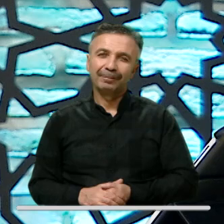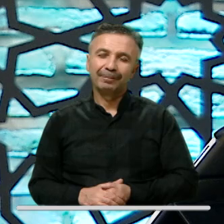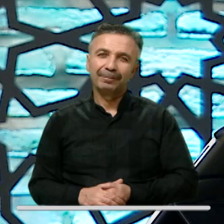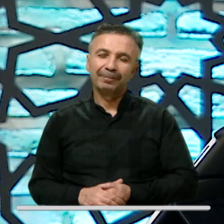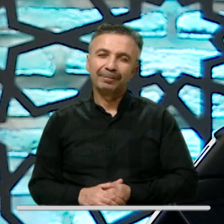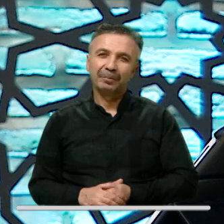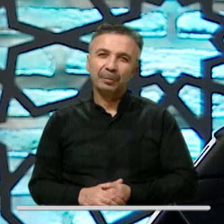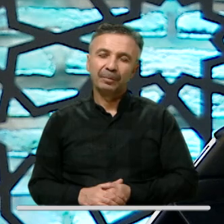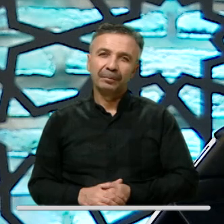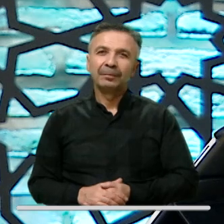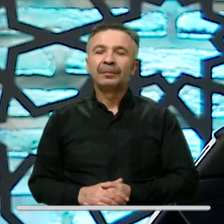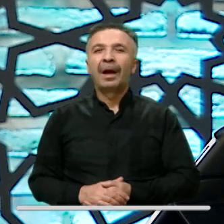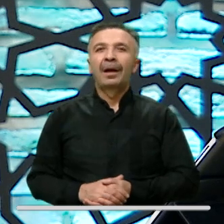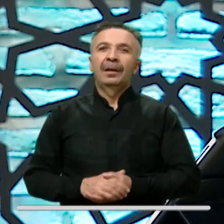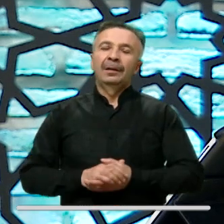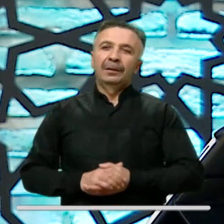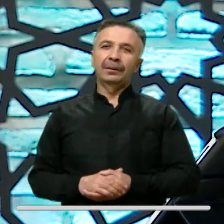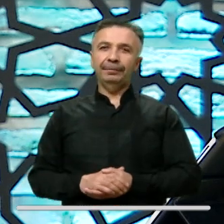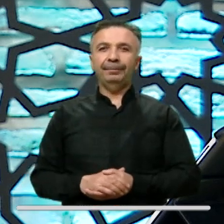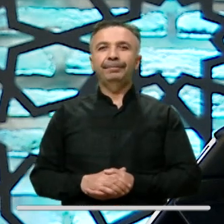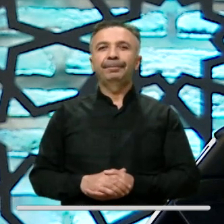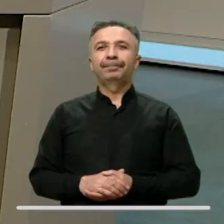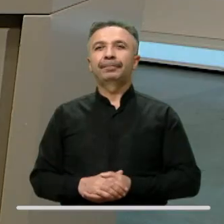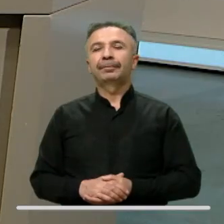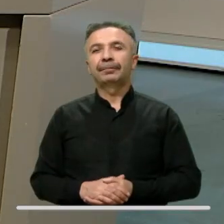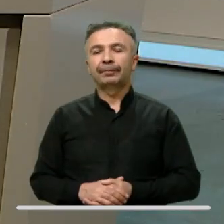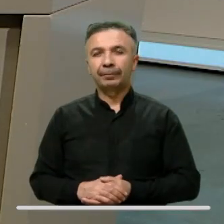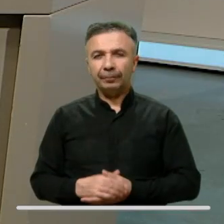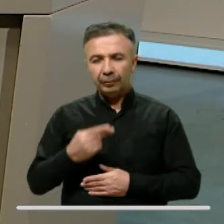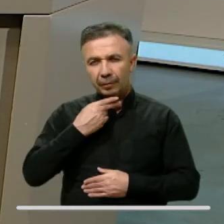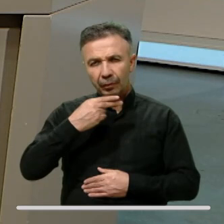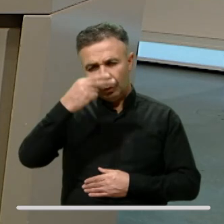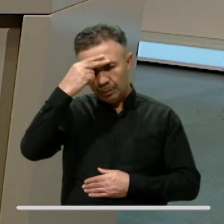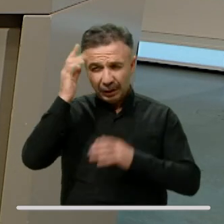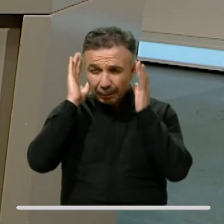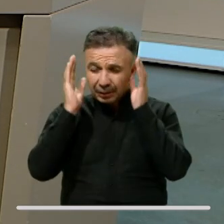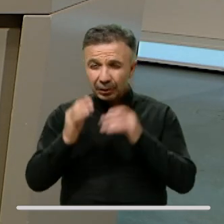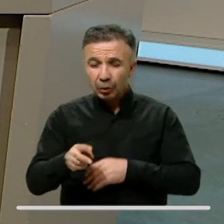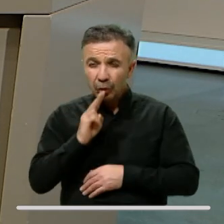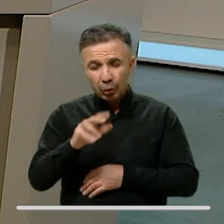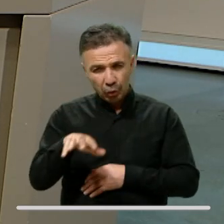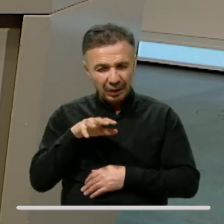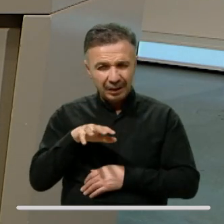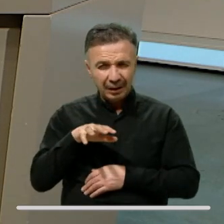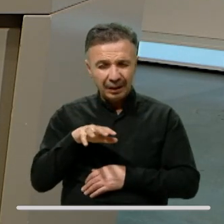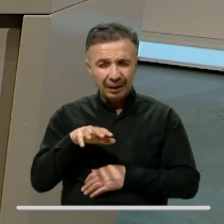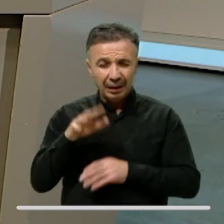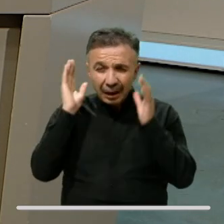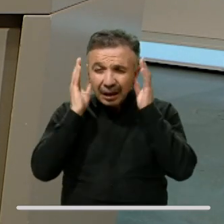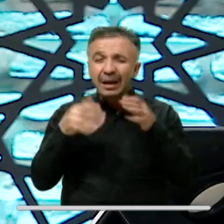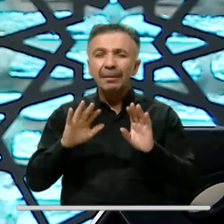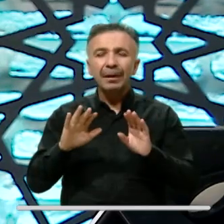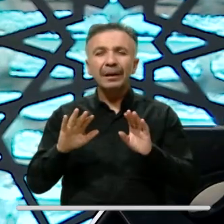ediyorum. Dualarında yer almak ümidiyle Ankara'ya selamlar. Cuma'nın son sünnetini kılmadan, evet hakikaten böyle hocam, doğru, içimiz